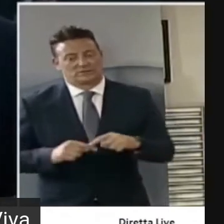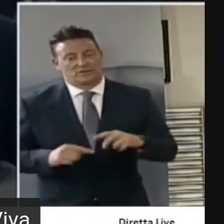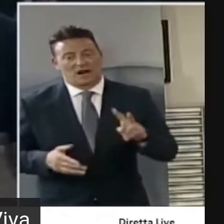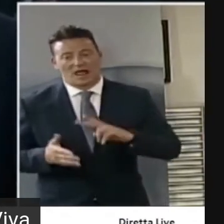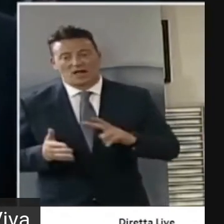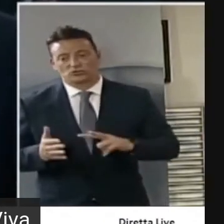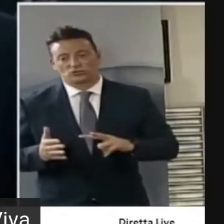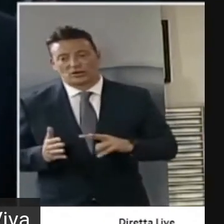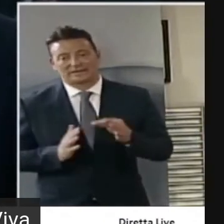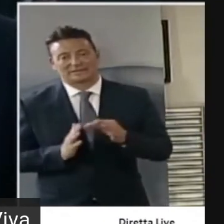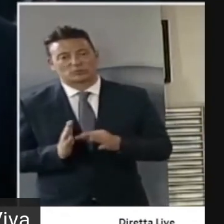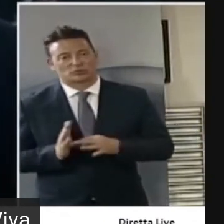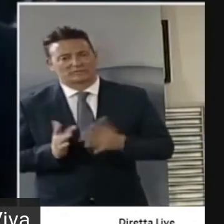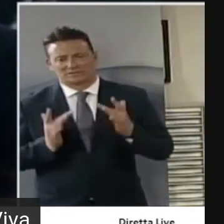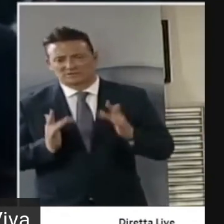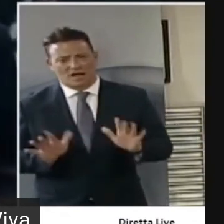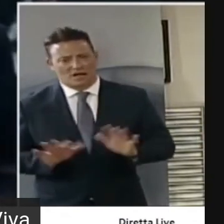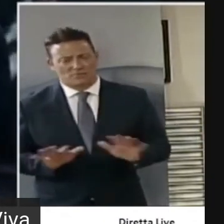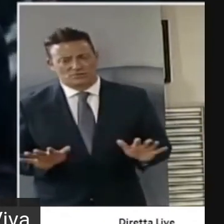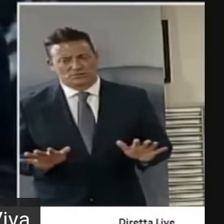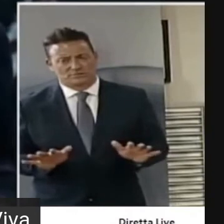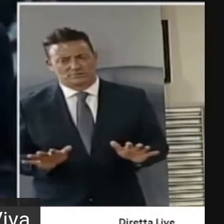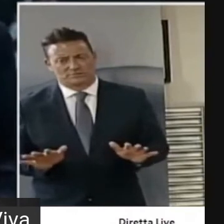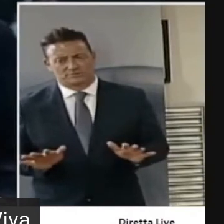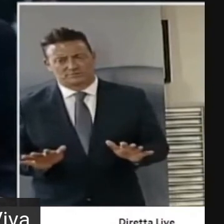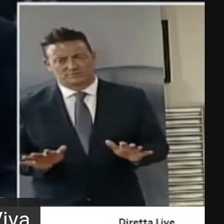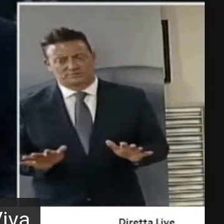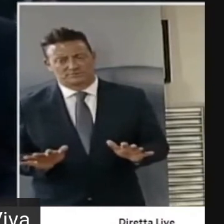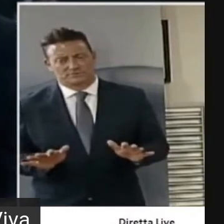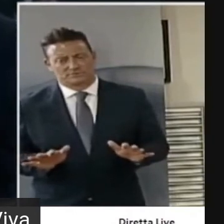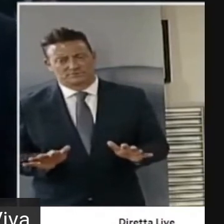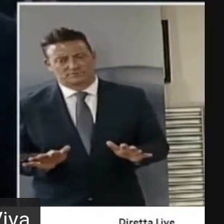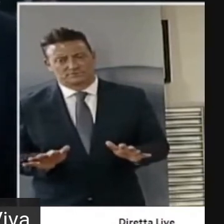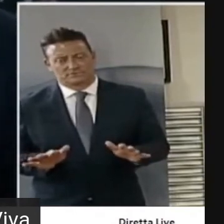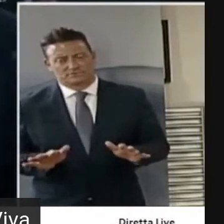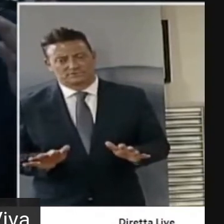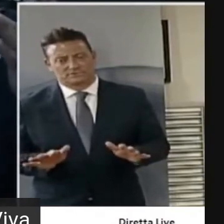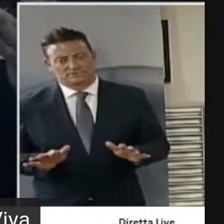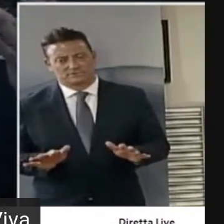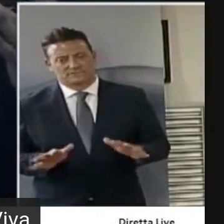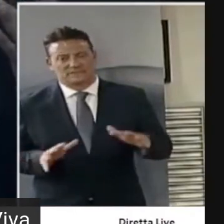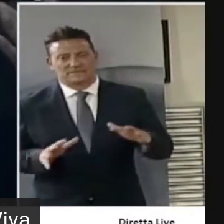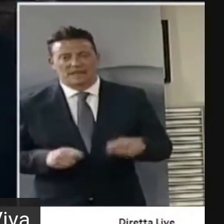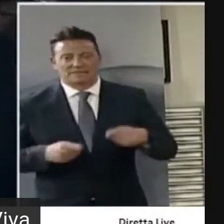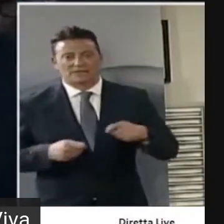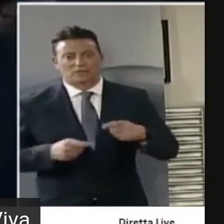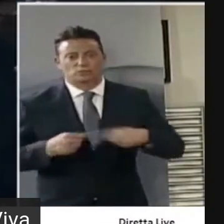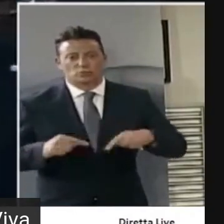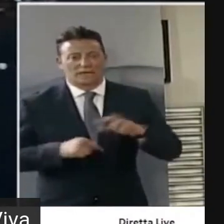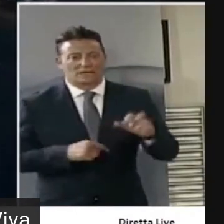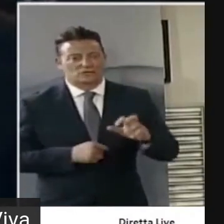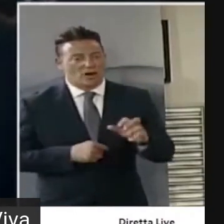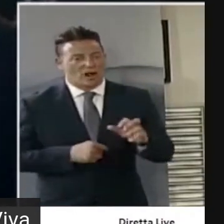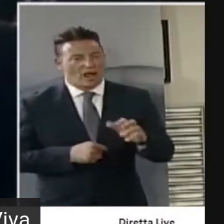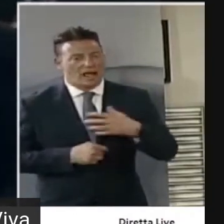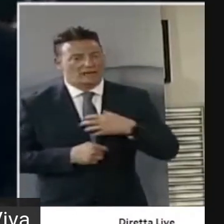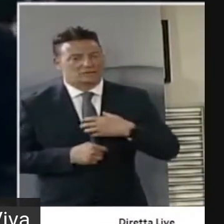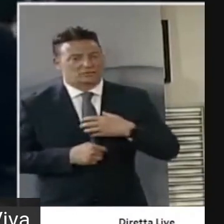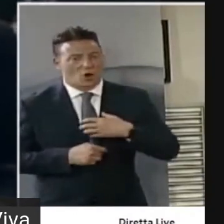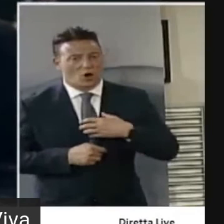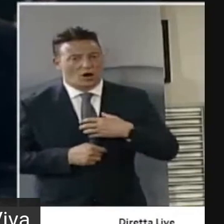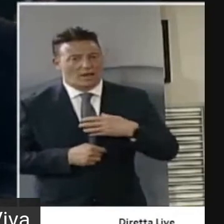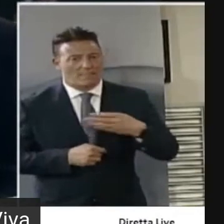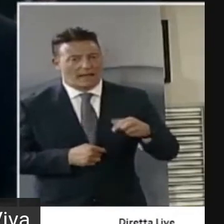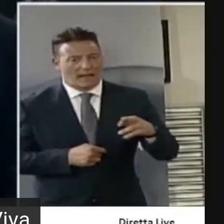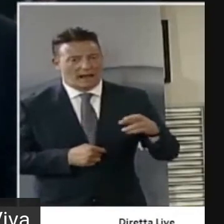il dispositivo, che è molto semplice, quindi dice: impegna il Presidente, la Giunta regionale, l'assessore al ramo